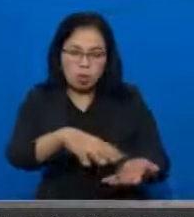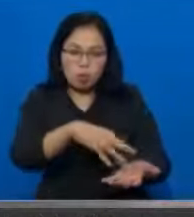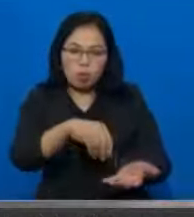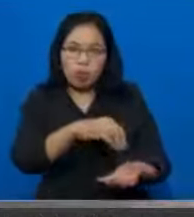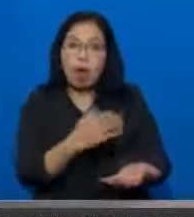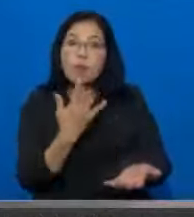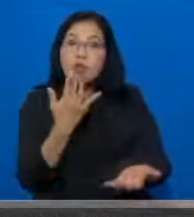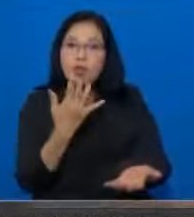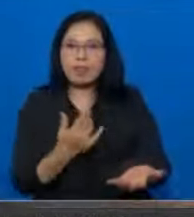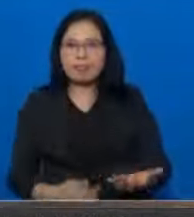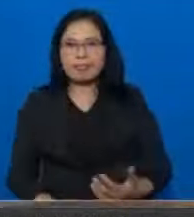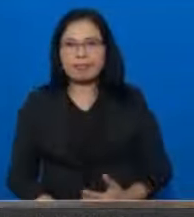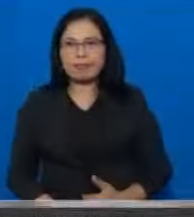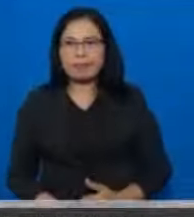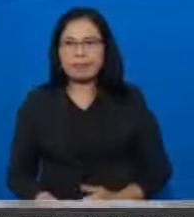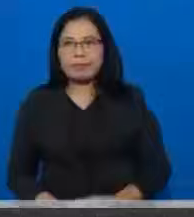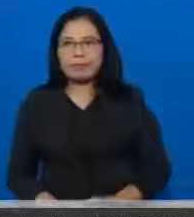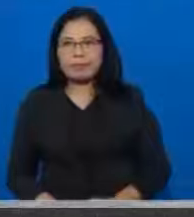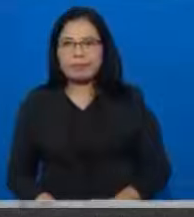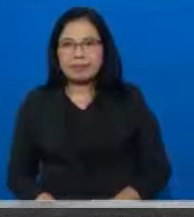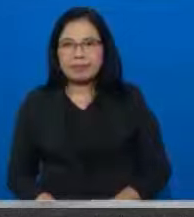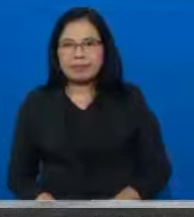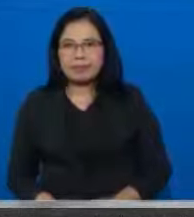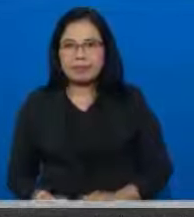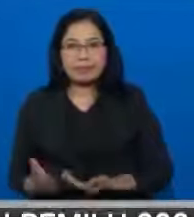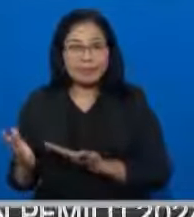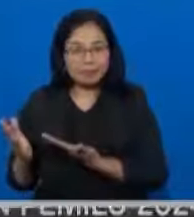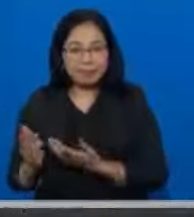bubur. Sebelum dikemas, tiriskan terlebih dahulu ya.